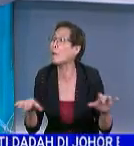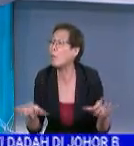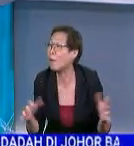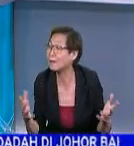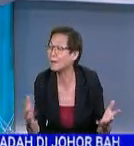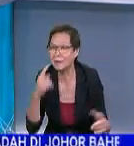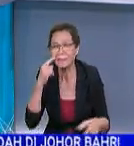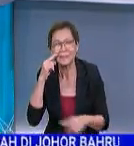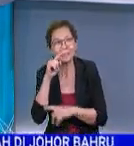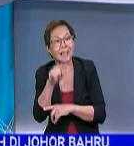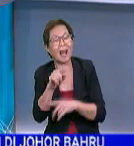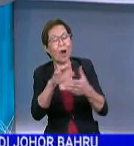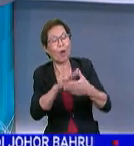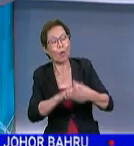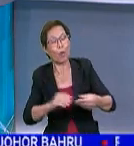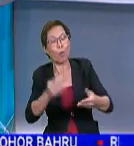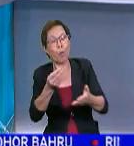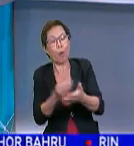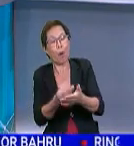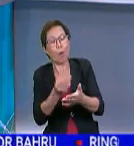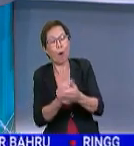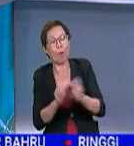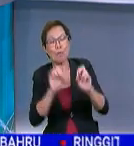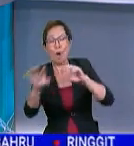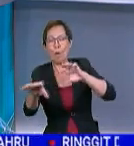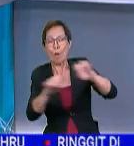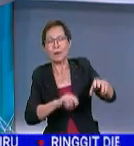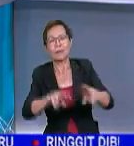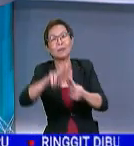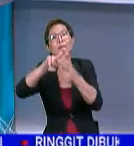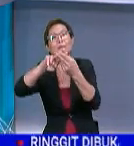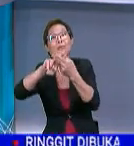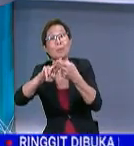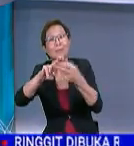kita saksikan kisah wang bertaburan dalam segmen Hashtag.